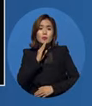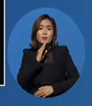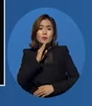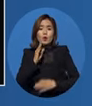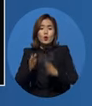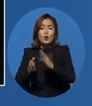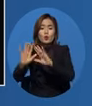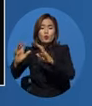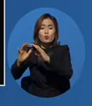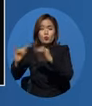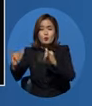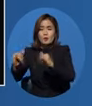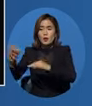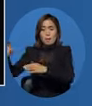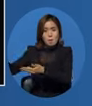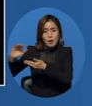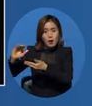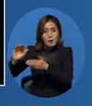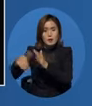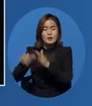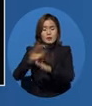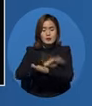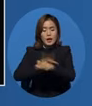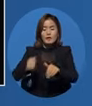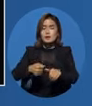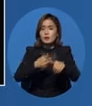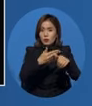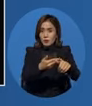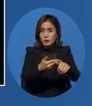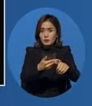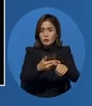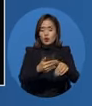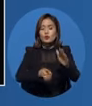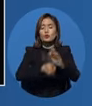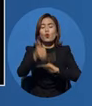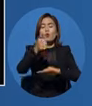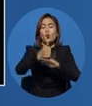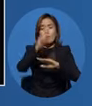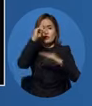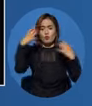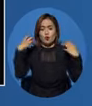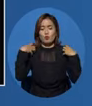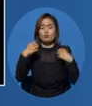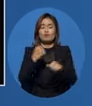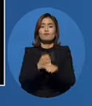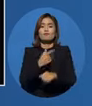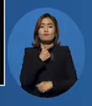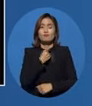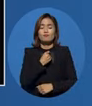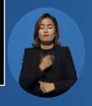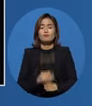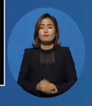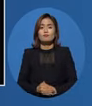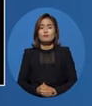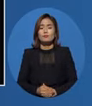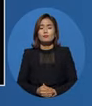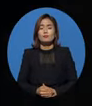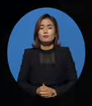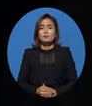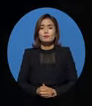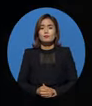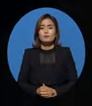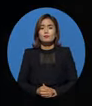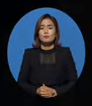목소리가 왜곡되지 않고 소통이 되서 정말 성공한 정부로 만들어 가겠다는 그런 말씀을 드리겠습니다 4 우리